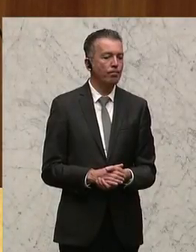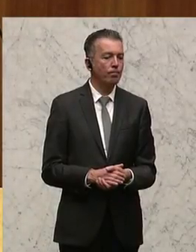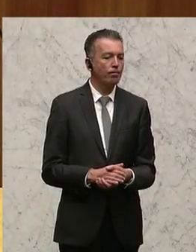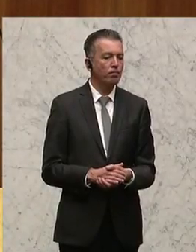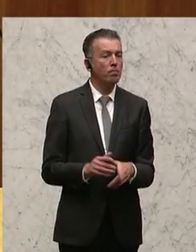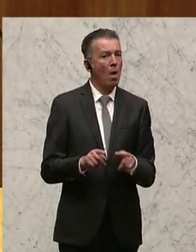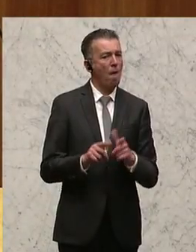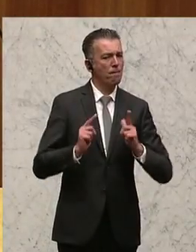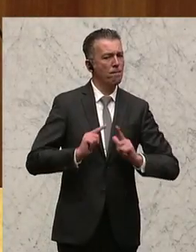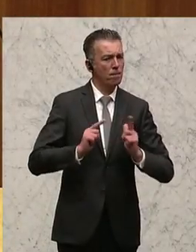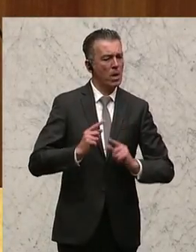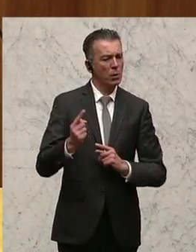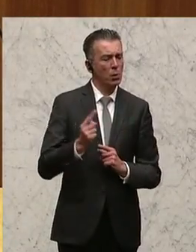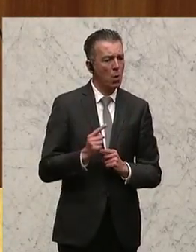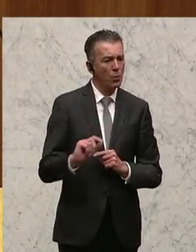kommen und erwartet, dass